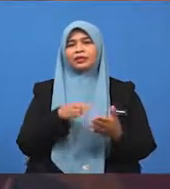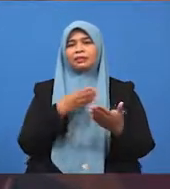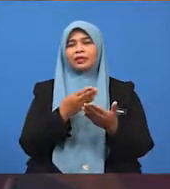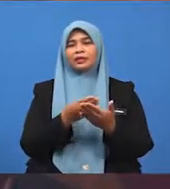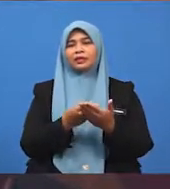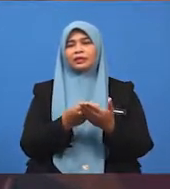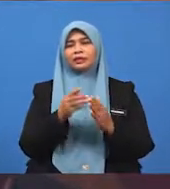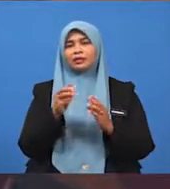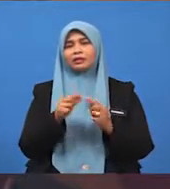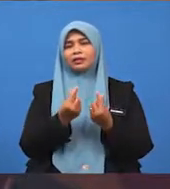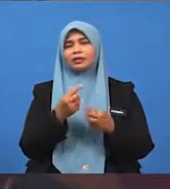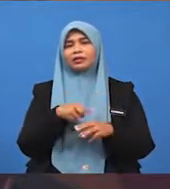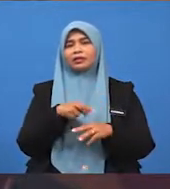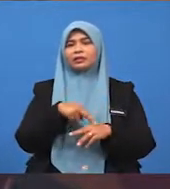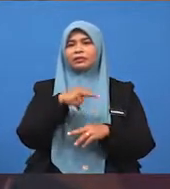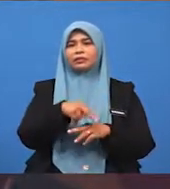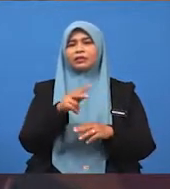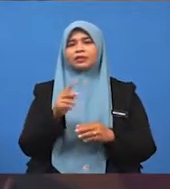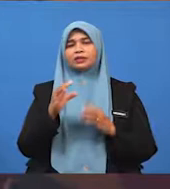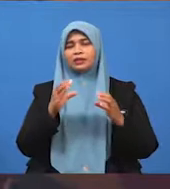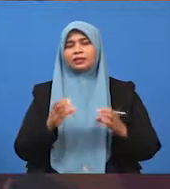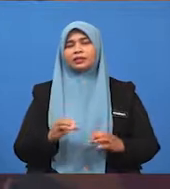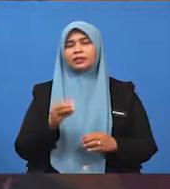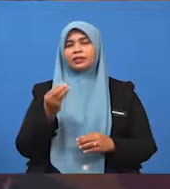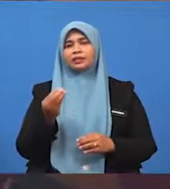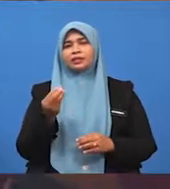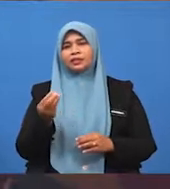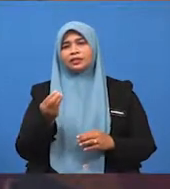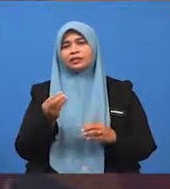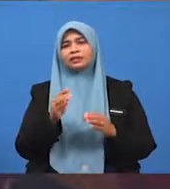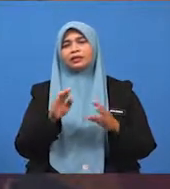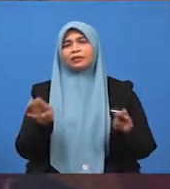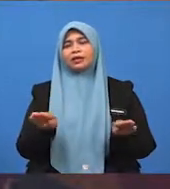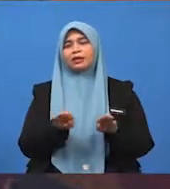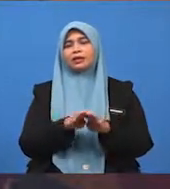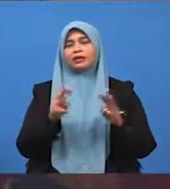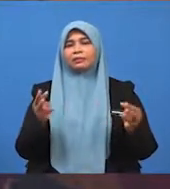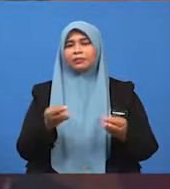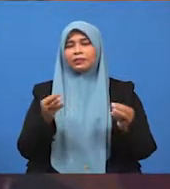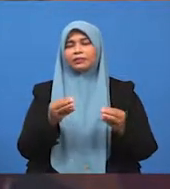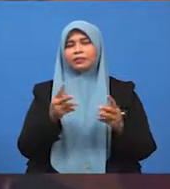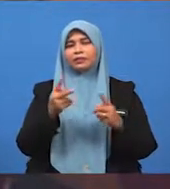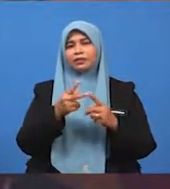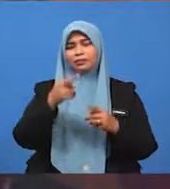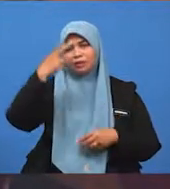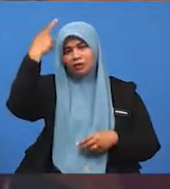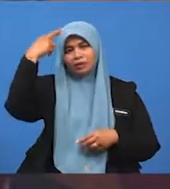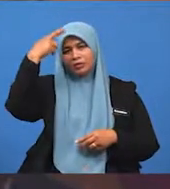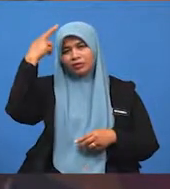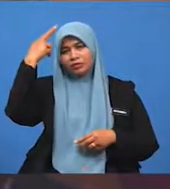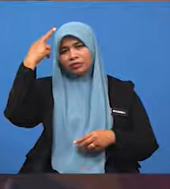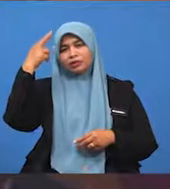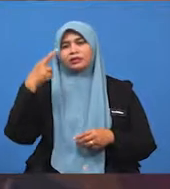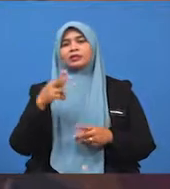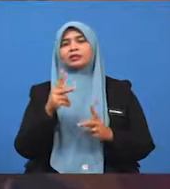berdakwah. Allah telah menunjukkan di dalam Al-Quran bagaimana perasaan Rasulullah SAW ketika